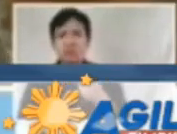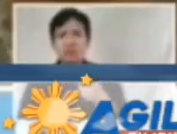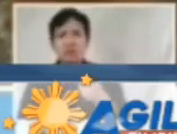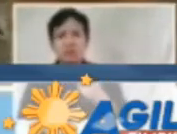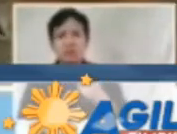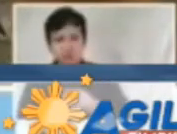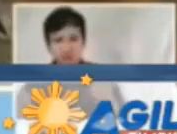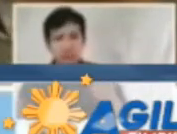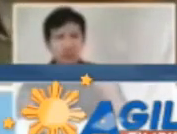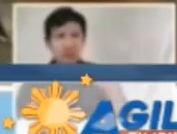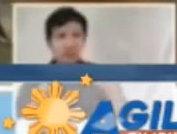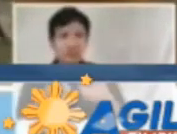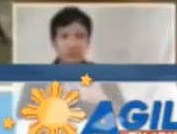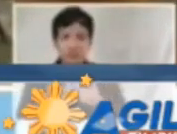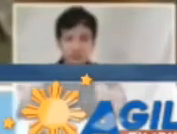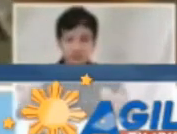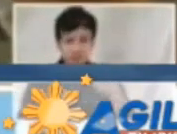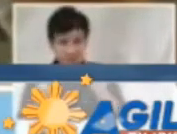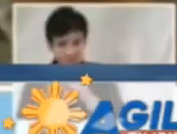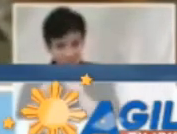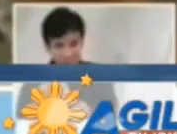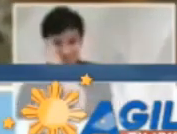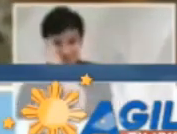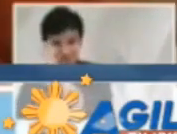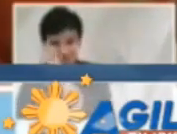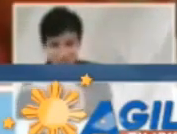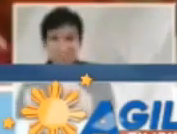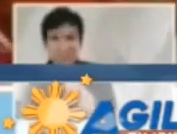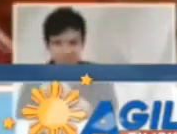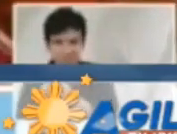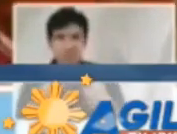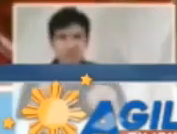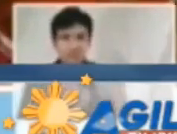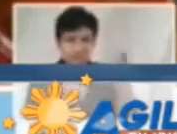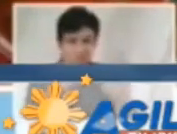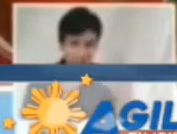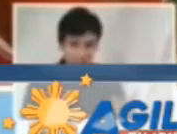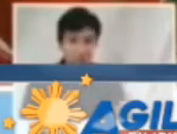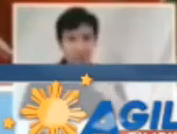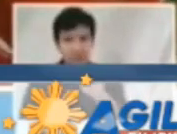may masumpungan anyang barangay o LGU official ang gumagawa ng